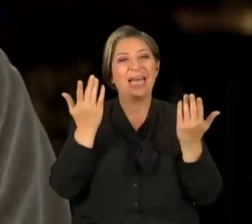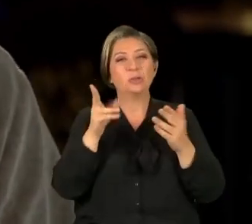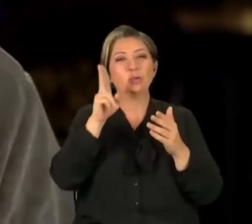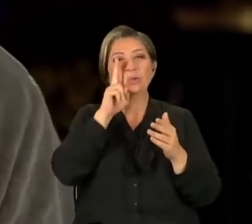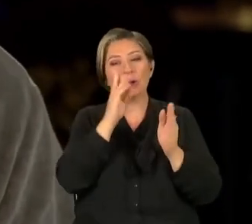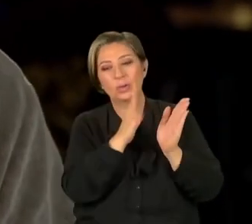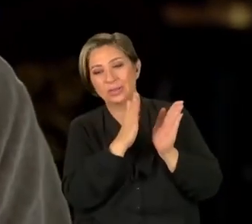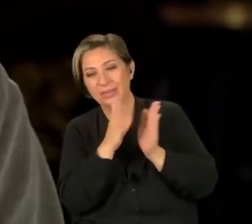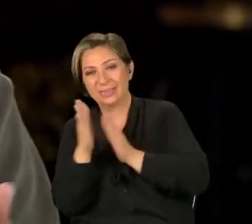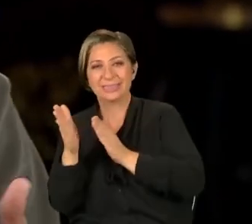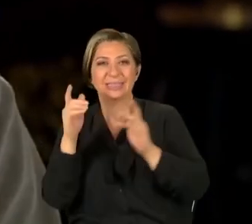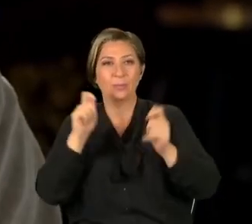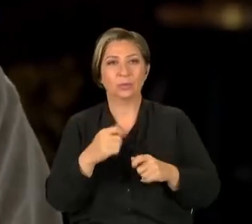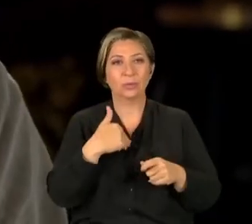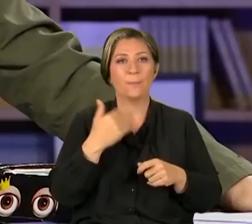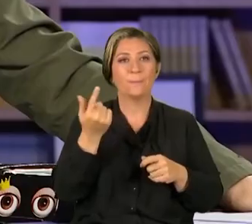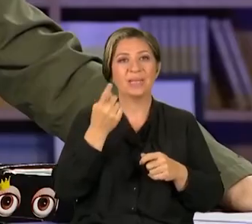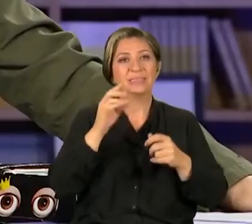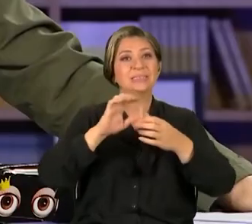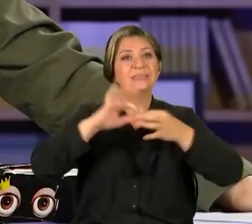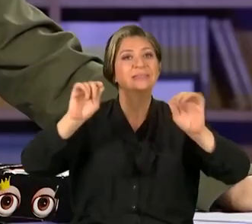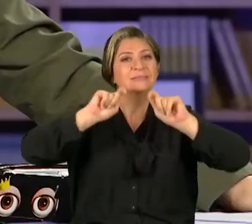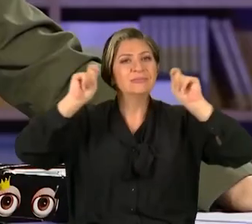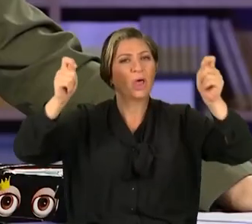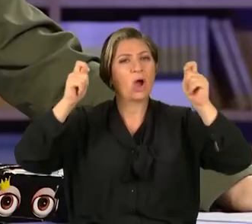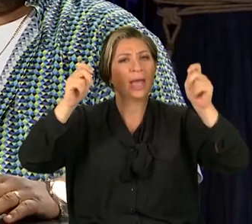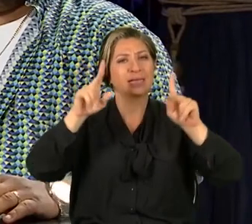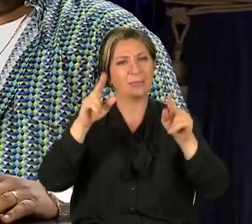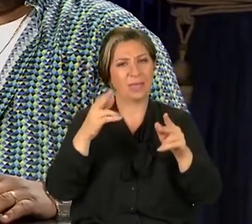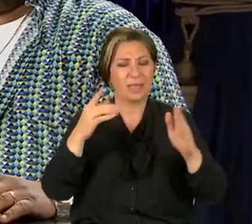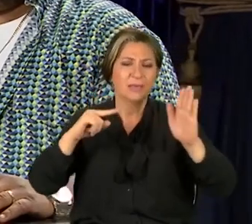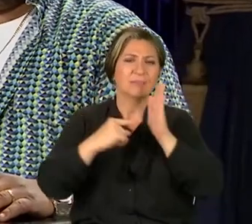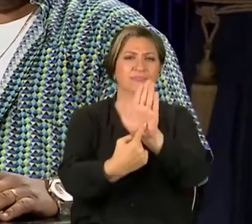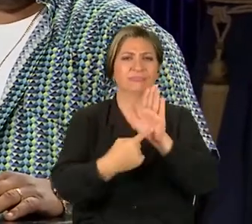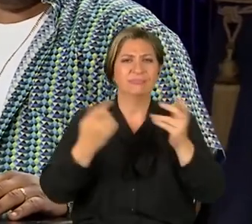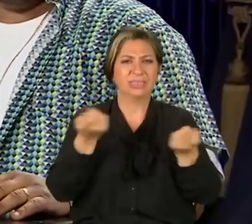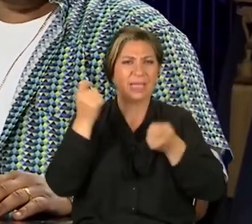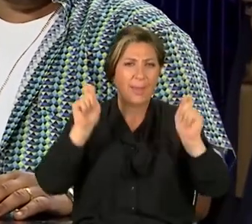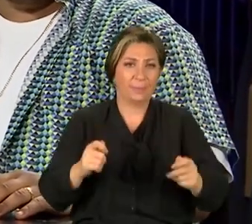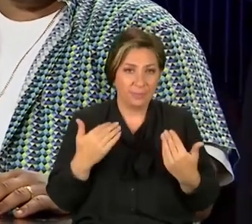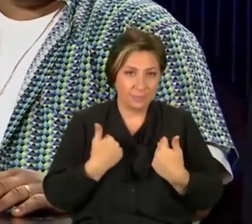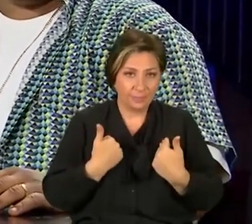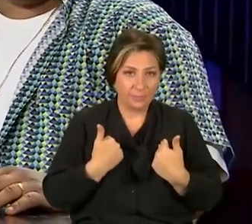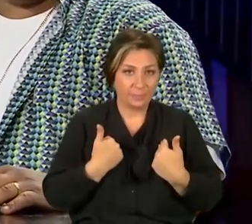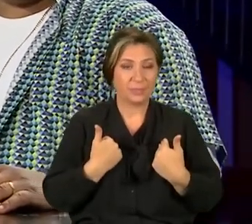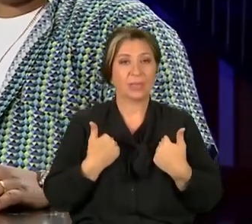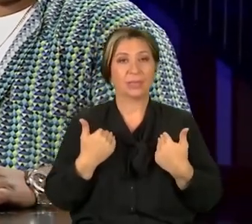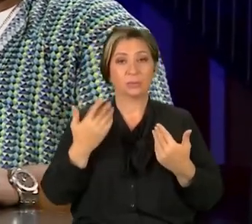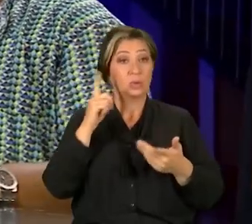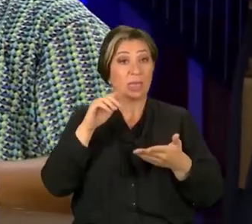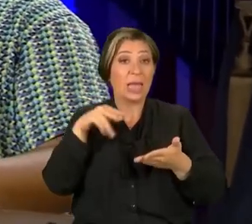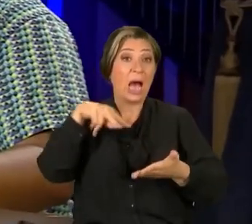sona doğru o pançla aynı saklıyoruz birazcık daha ben slogan işler yapıyorum birazcık daha hitaya yönelik işler yapıldı bu zamana kadar hayatta